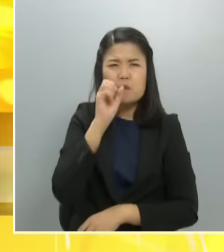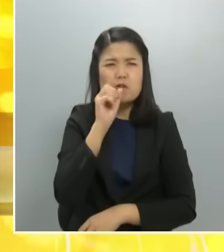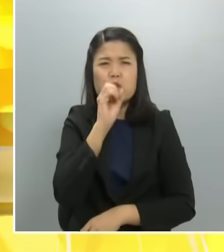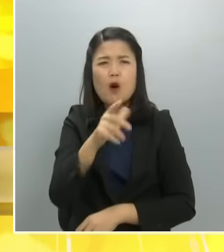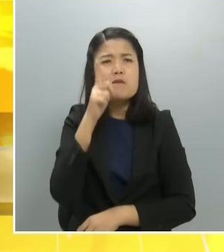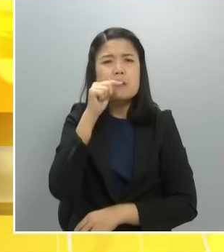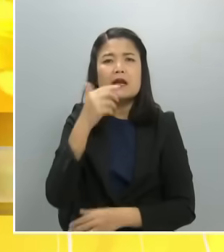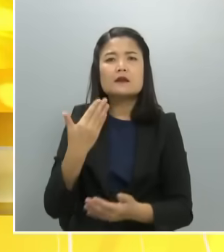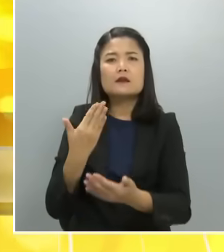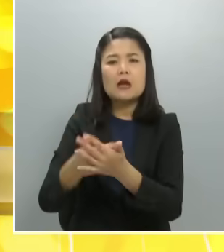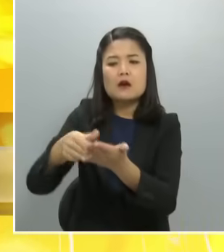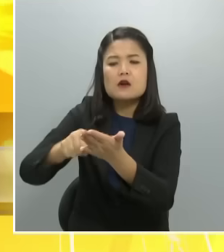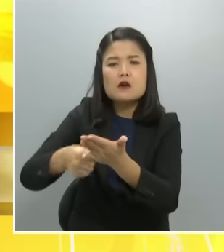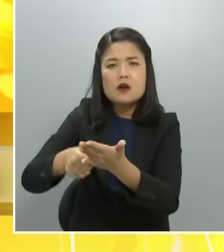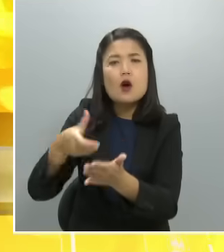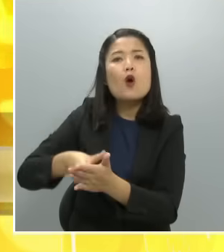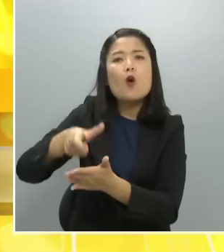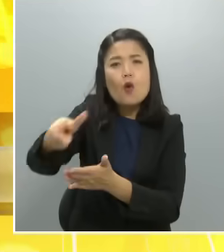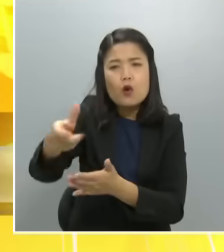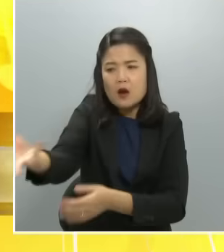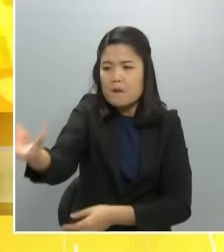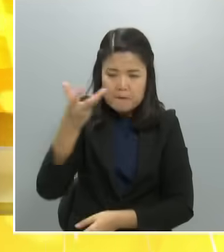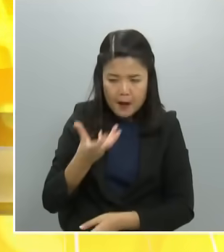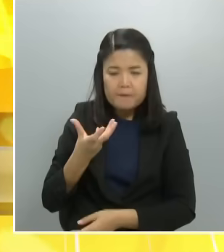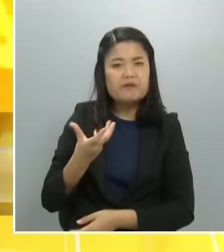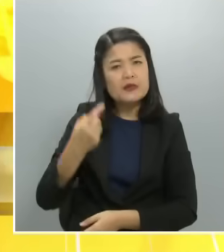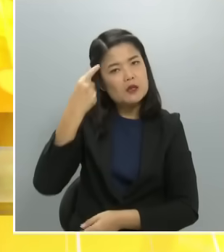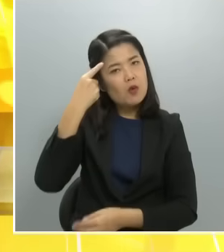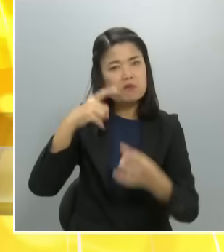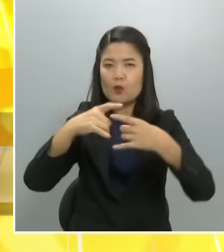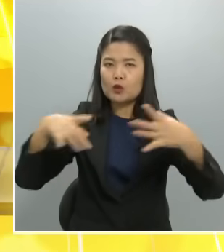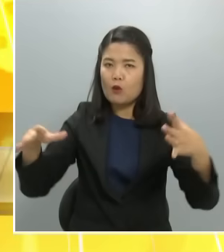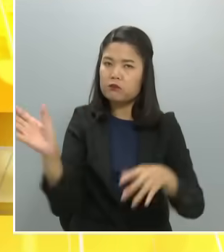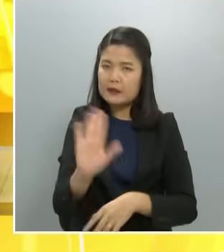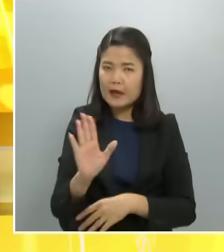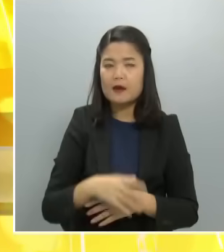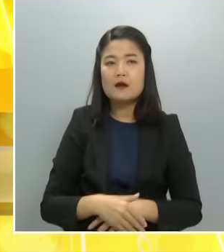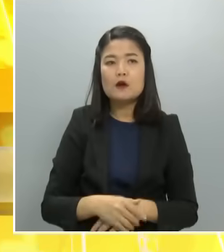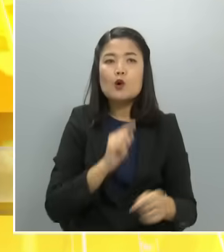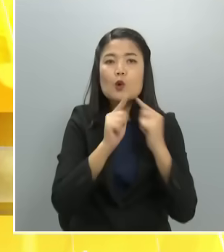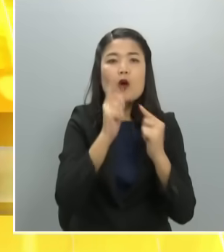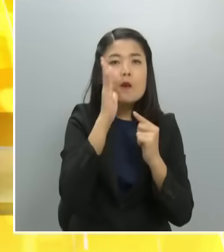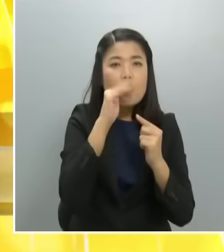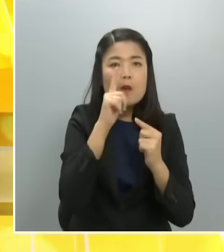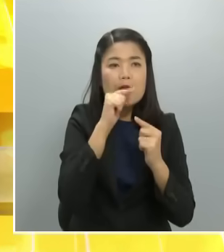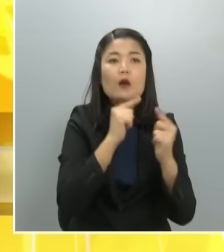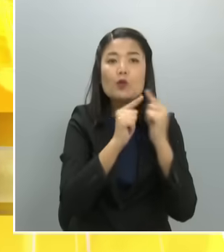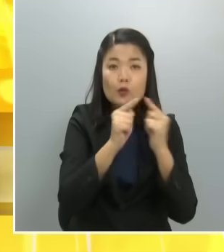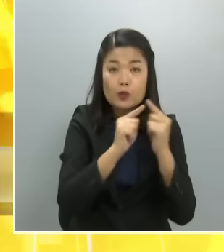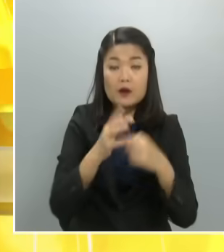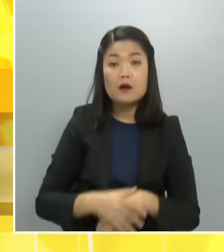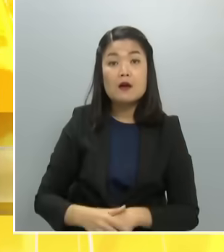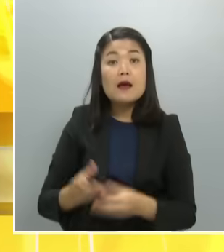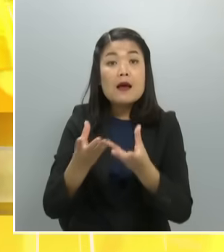ครับพอเราเสร็จเราก็ได้คืนมาเลยเป็นก้อนเลยครับเราว่าไม่น่าใช่แล้วเราก็เลยแบบปรึกษาพ่อแม่ดูครับ ตอนที่ได้เบอร์ของตำรวจไซเบ